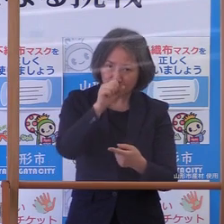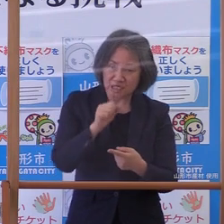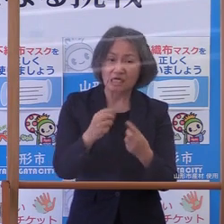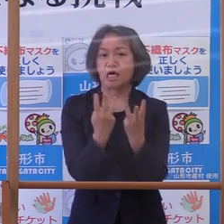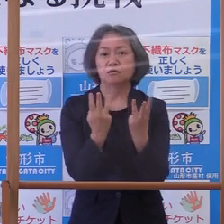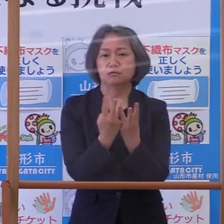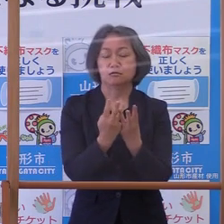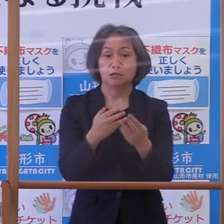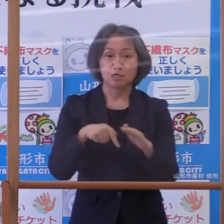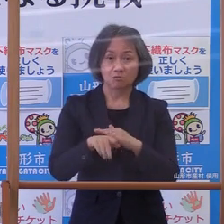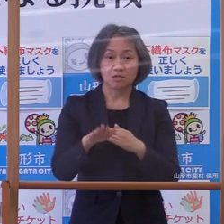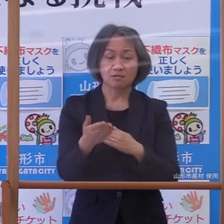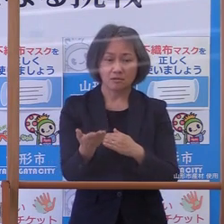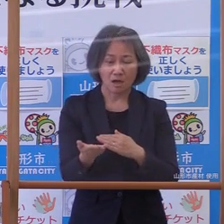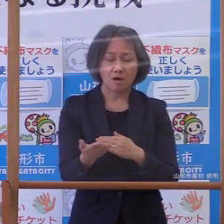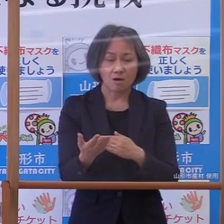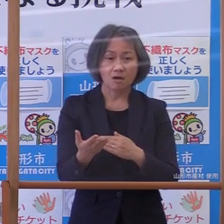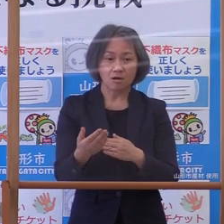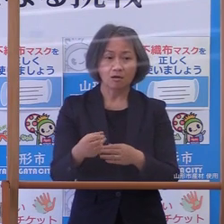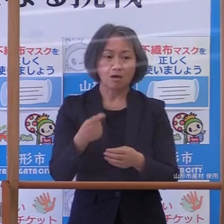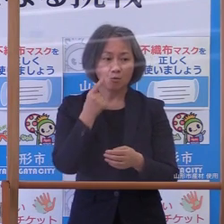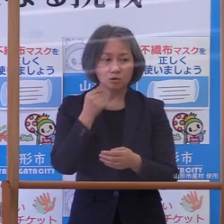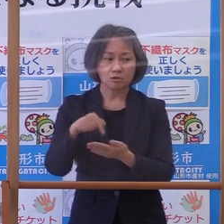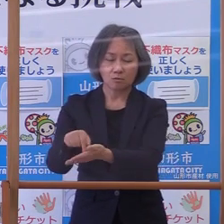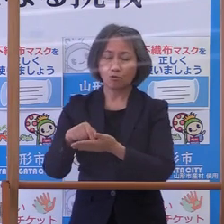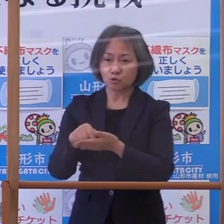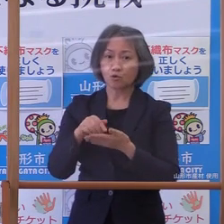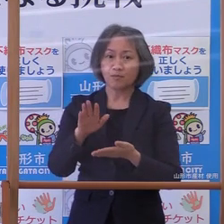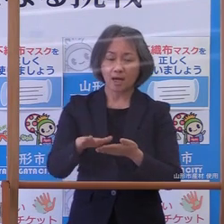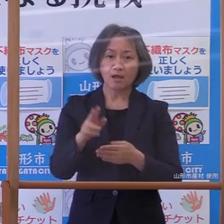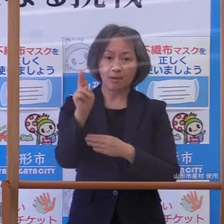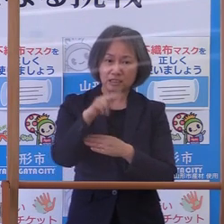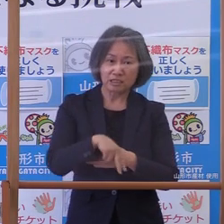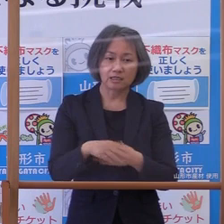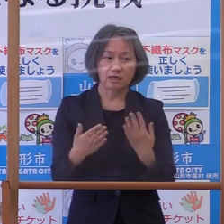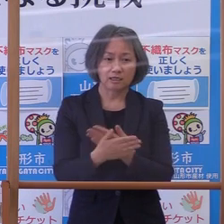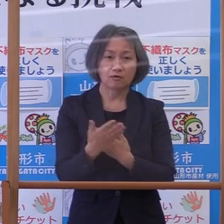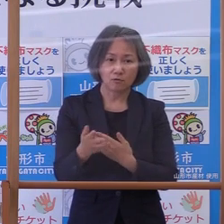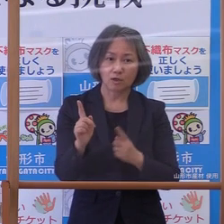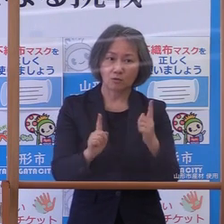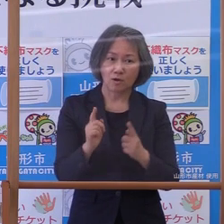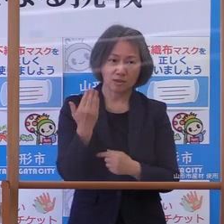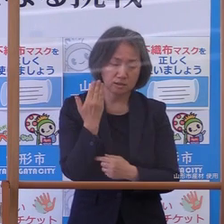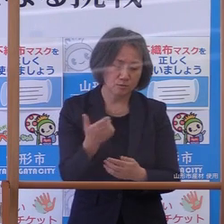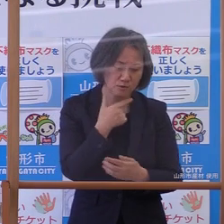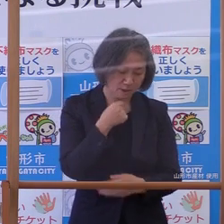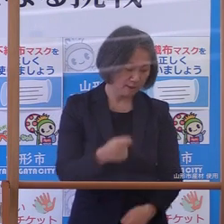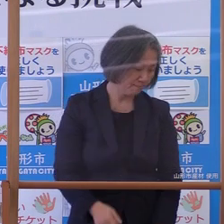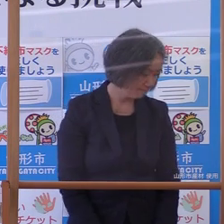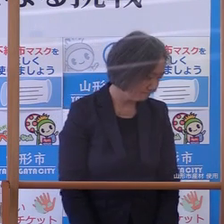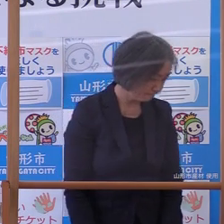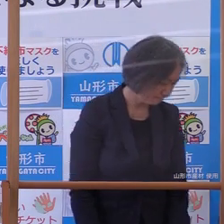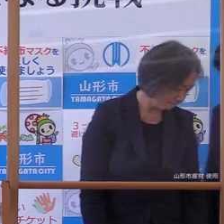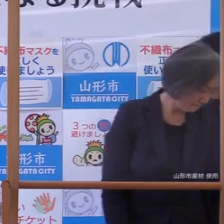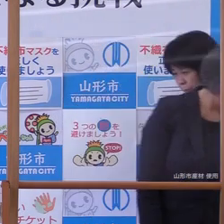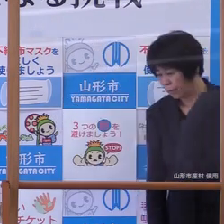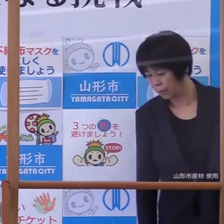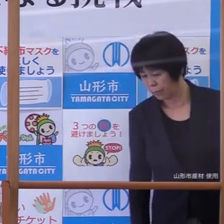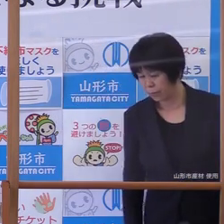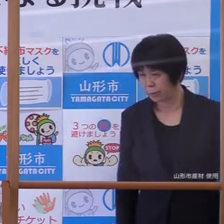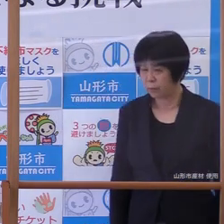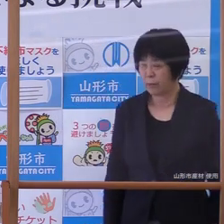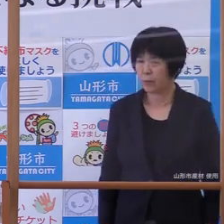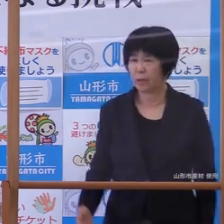随時ですね、申し込みがあれば認定ということになりうるのか、その辺を教えてください。 はい、では農林部長お願いします。